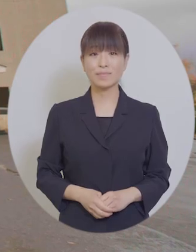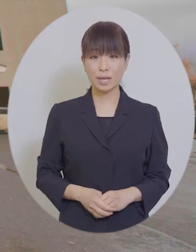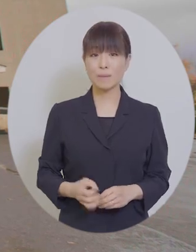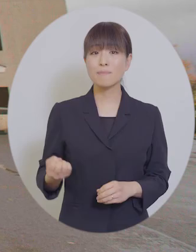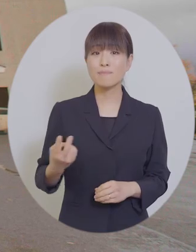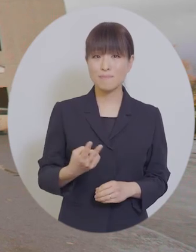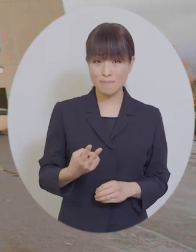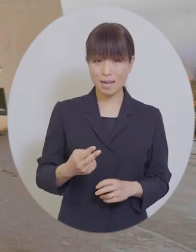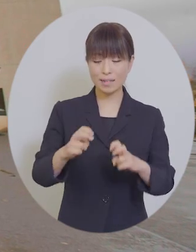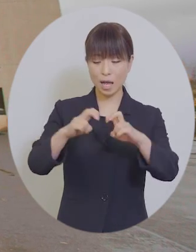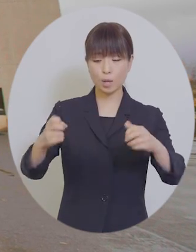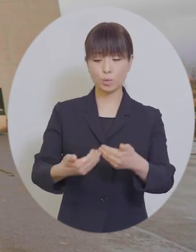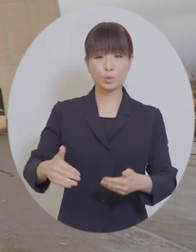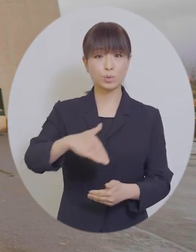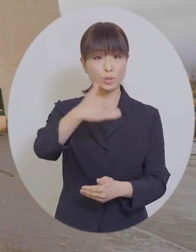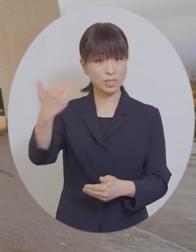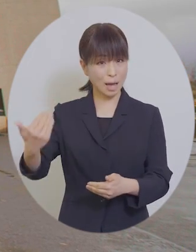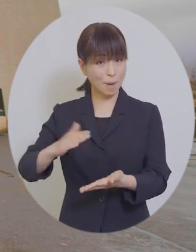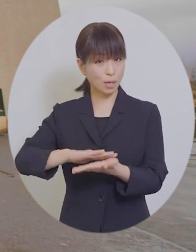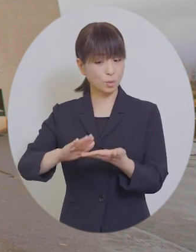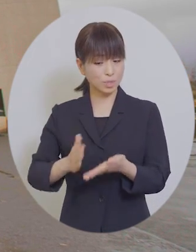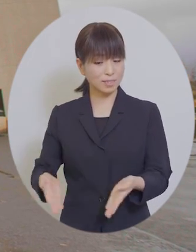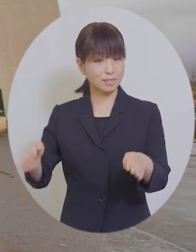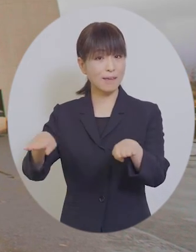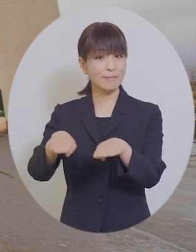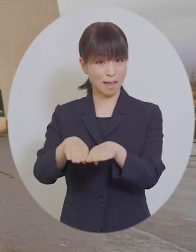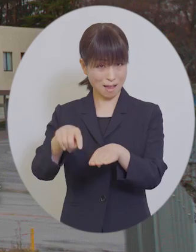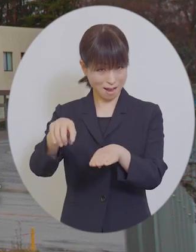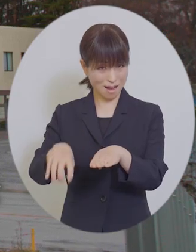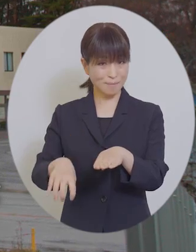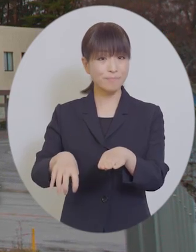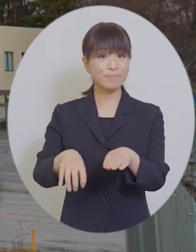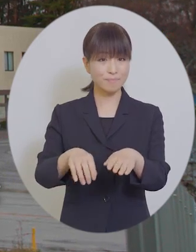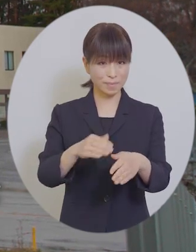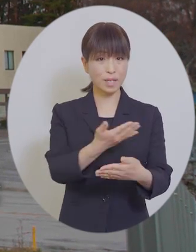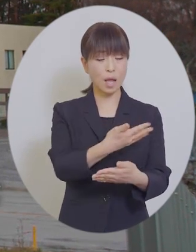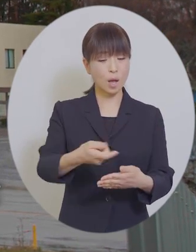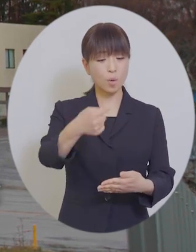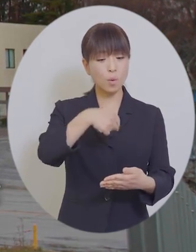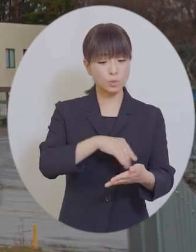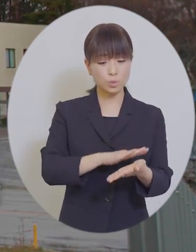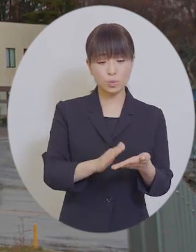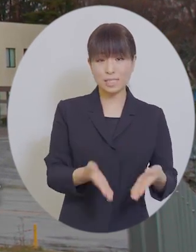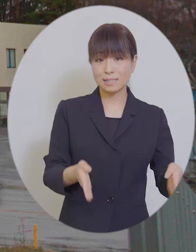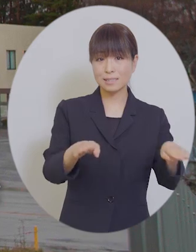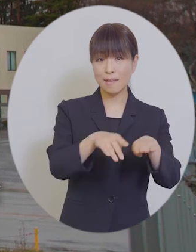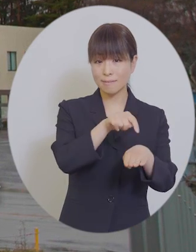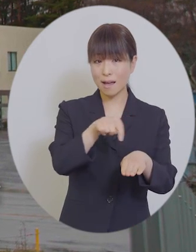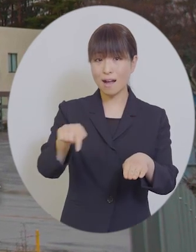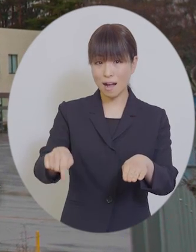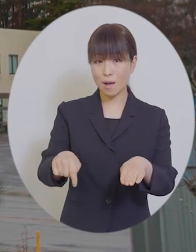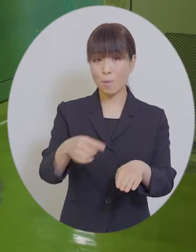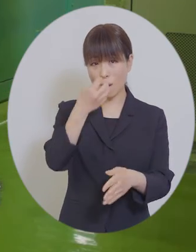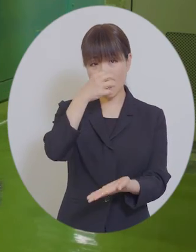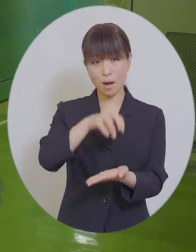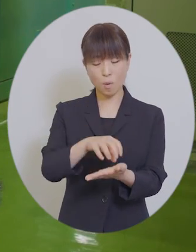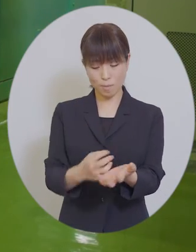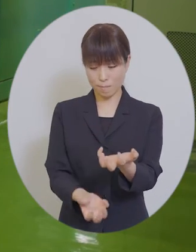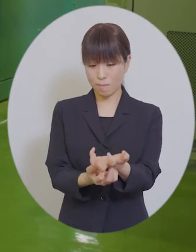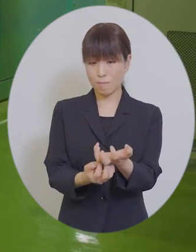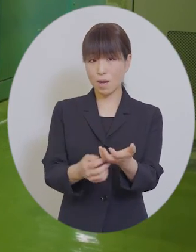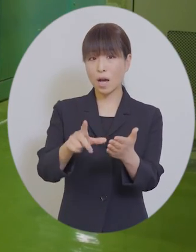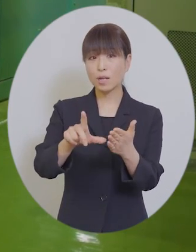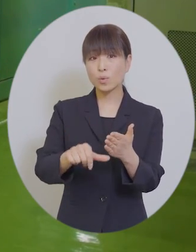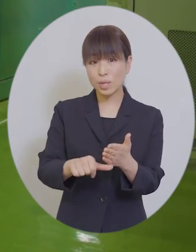その他にも福山クリーンセンター、神津クリーンセンターでは可燃性ごみを焼却した